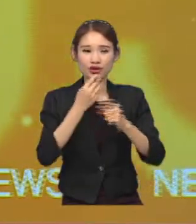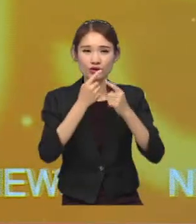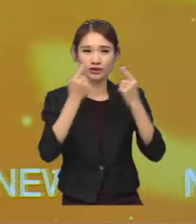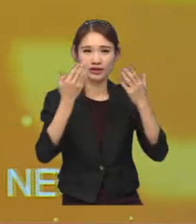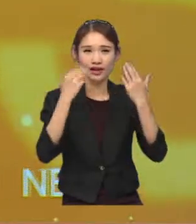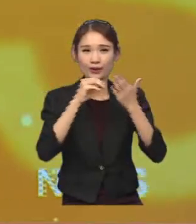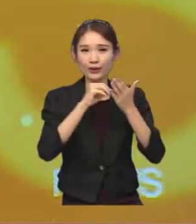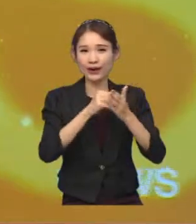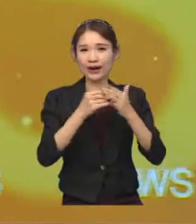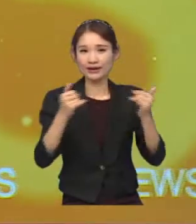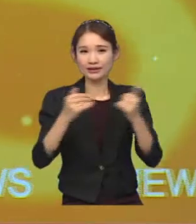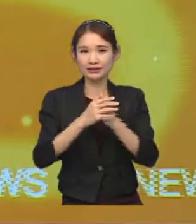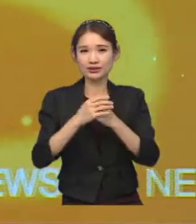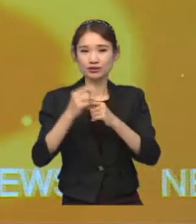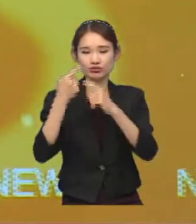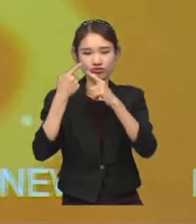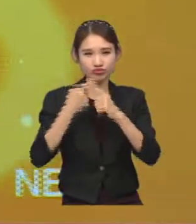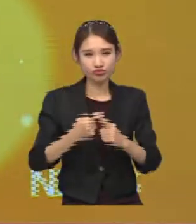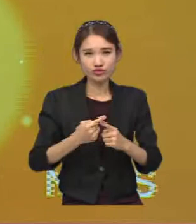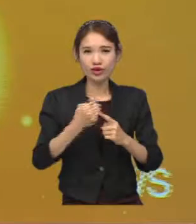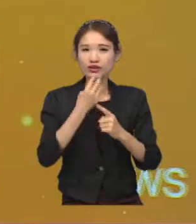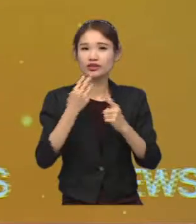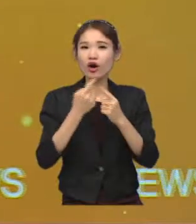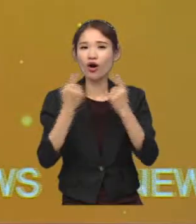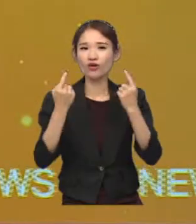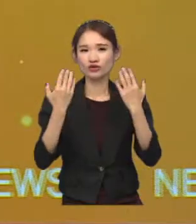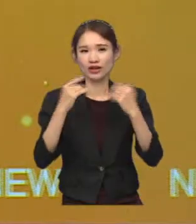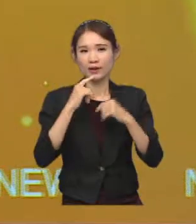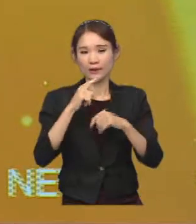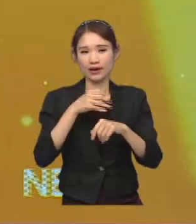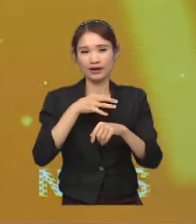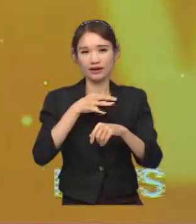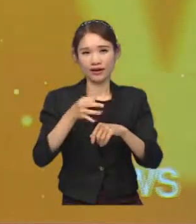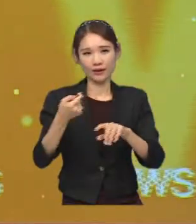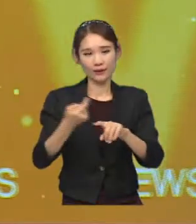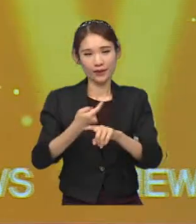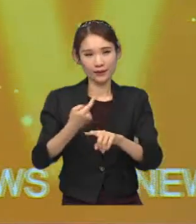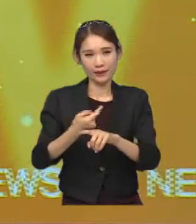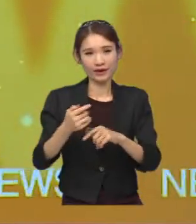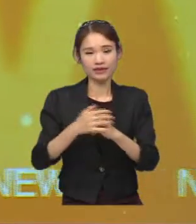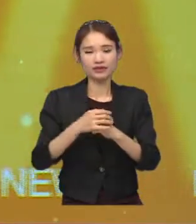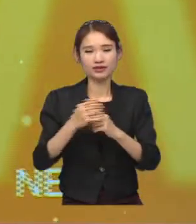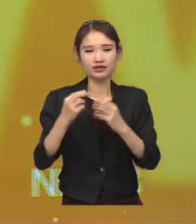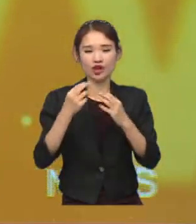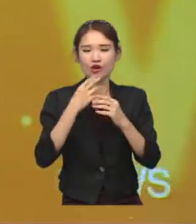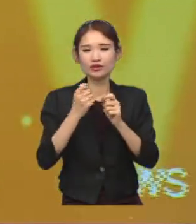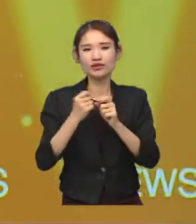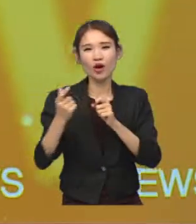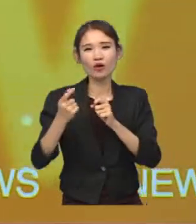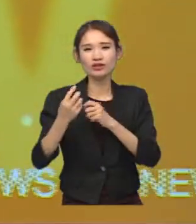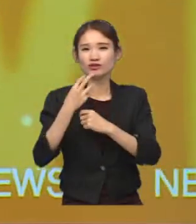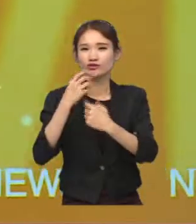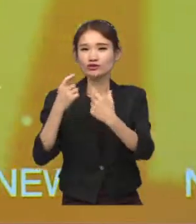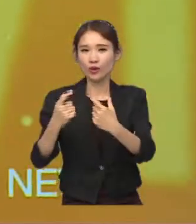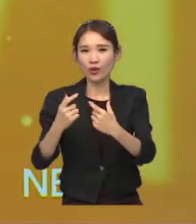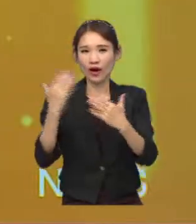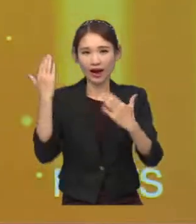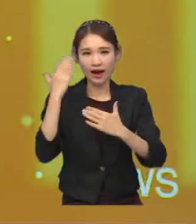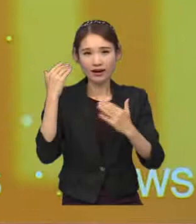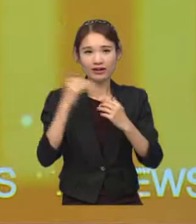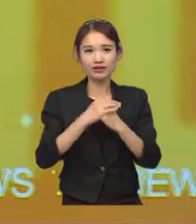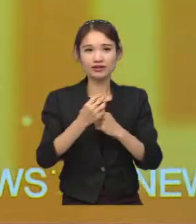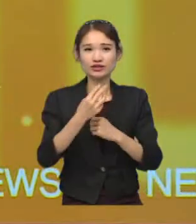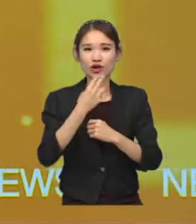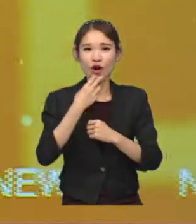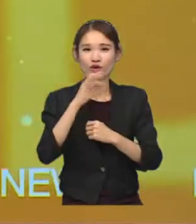사람은 무조건 서울대 라고 했고 서울에서 약간 떨어진 학생 수도권 대학을 한 학생은 세울